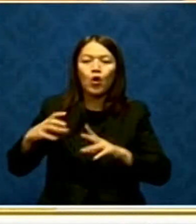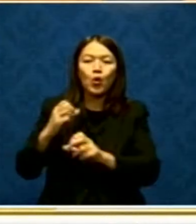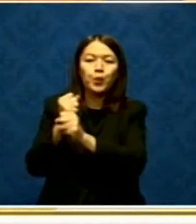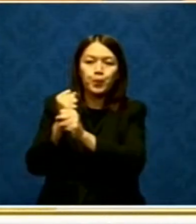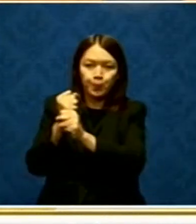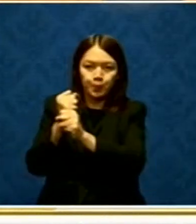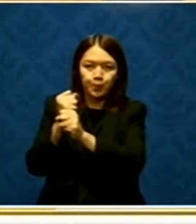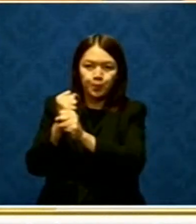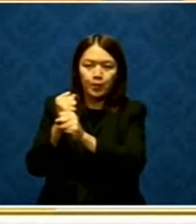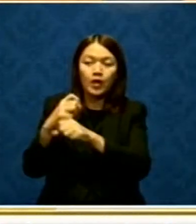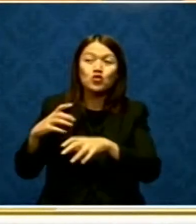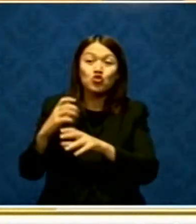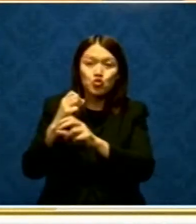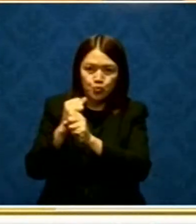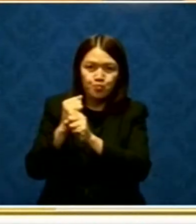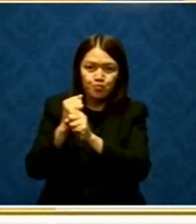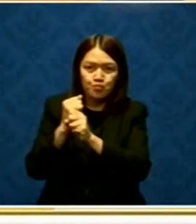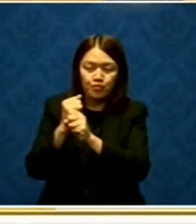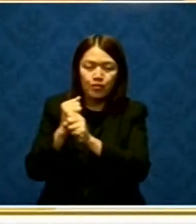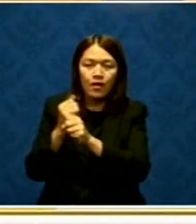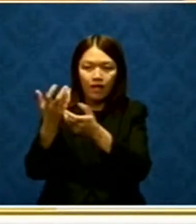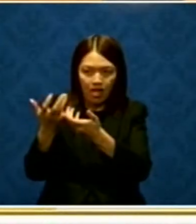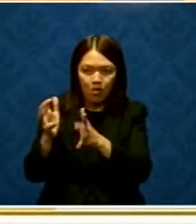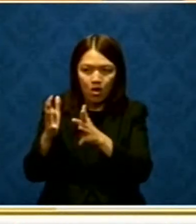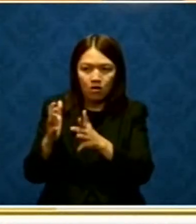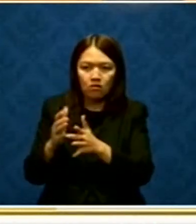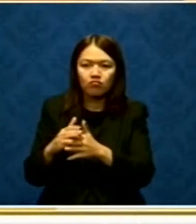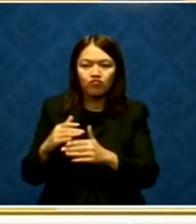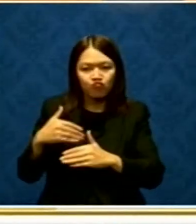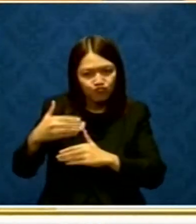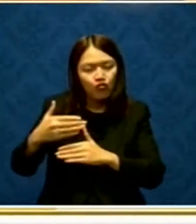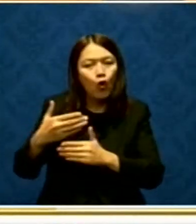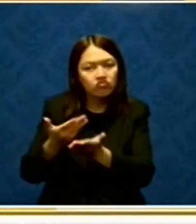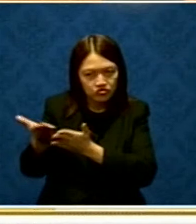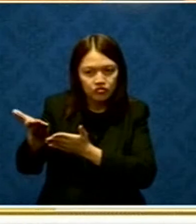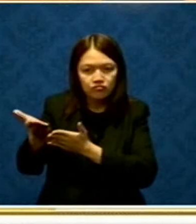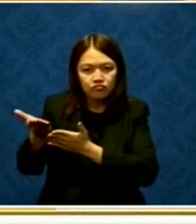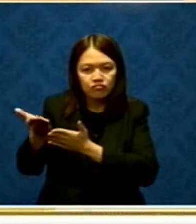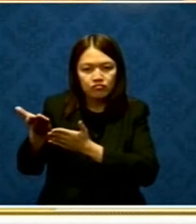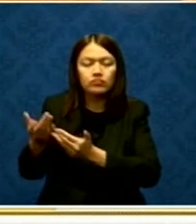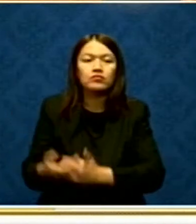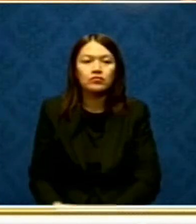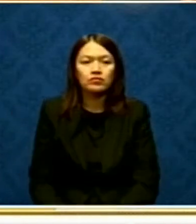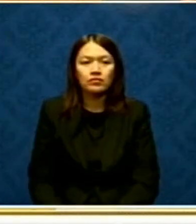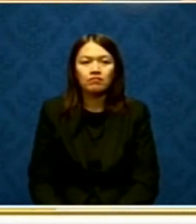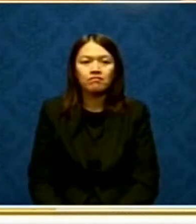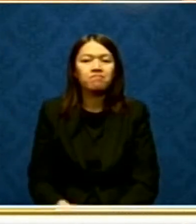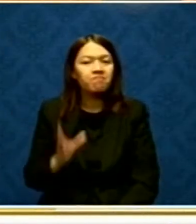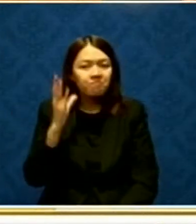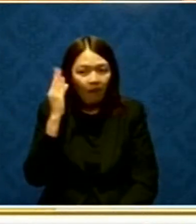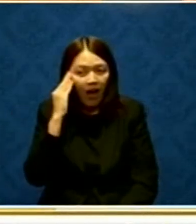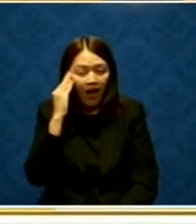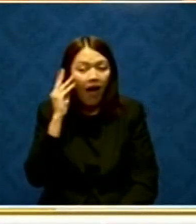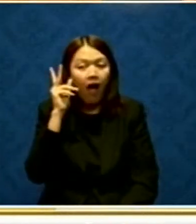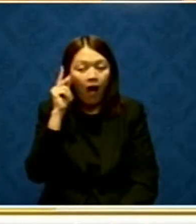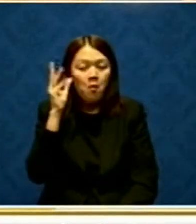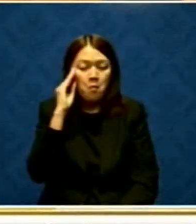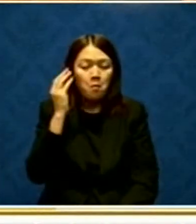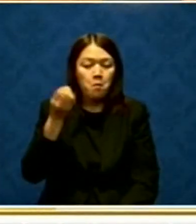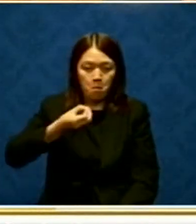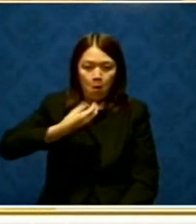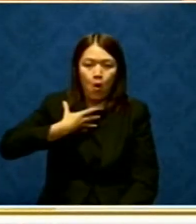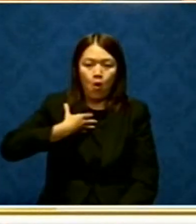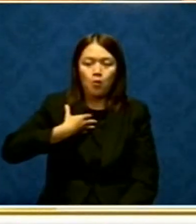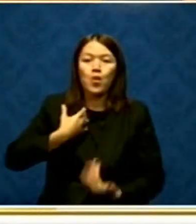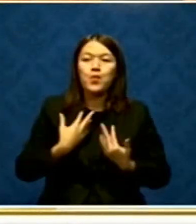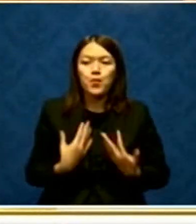แล้วเพิ่งสรุปแล้วว่าท่านจะเดินหน้าต่ออันนั้นคือข่าวว่าท่านสรุปแล้วจะรายงานมาที่